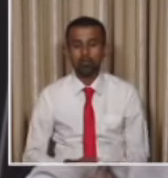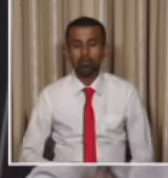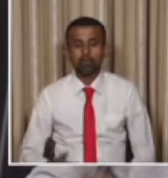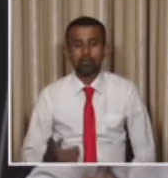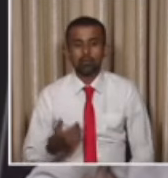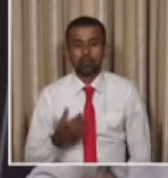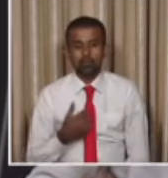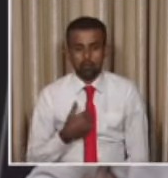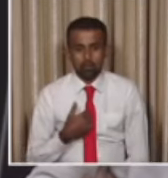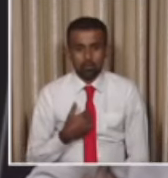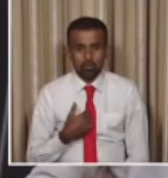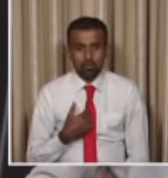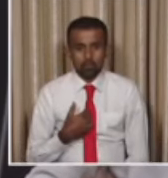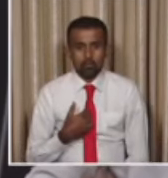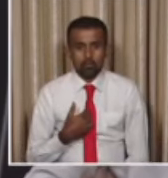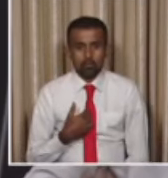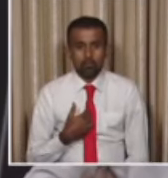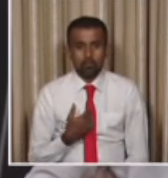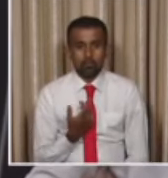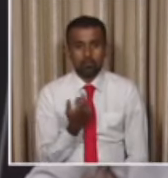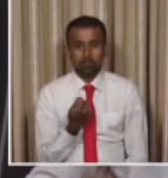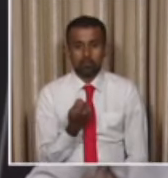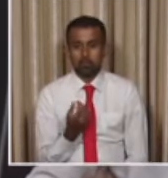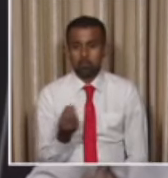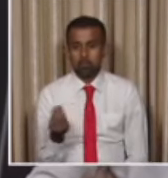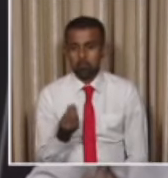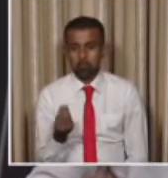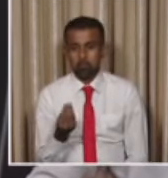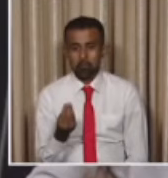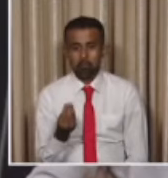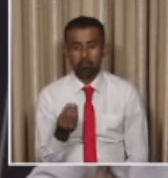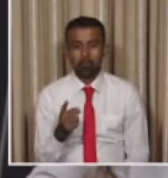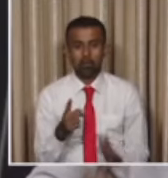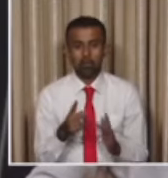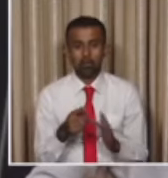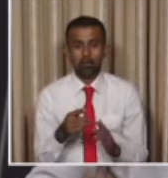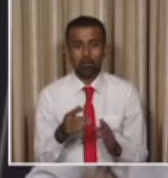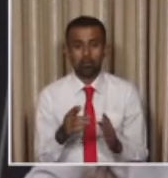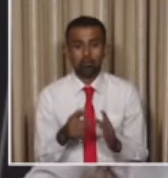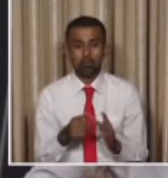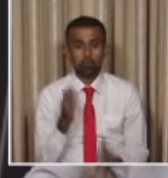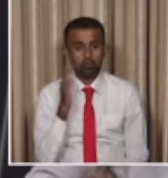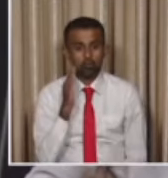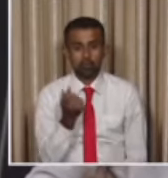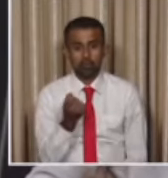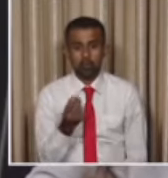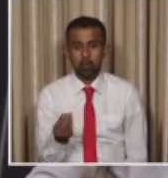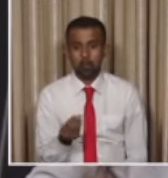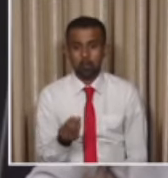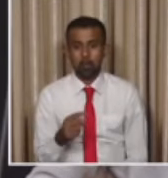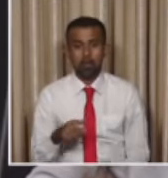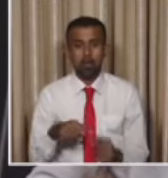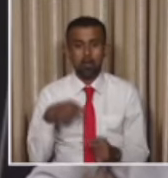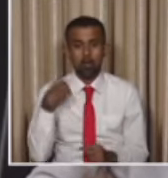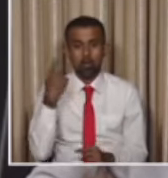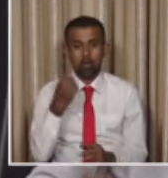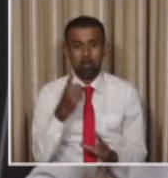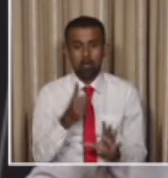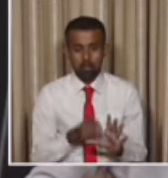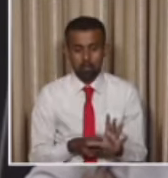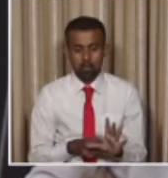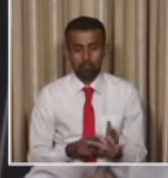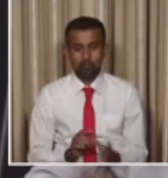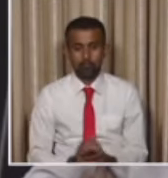අපිට මුදල් හිඟයක් ඇති වෙනවා. ජාත්‍යන්තර මුදල් හිඟයක් ලබන අවුරුද්දේ තව මාස